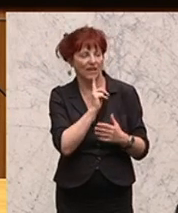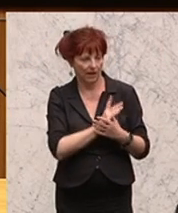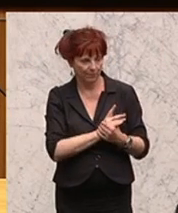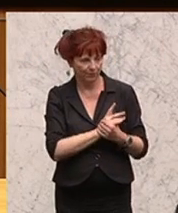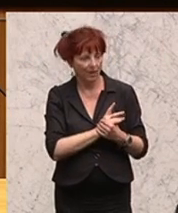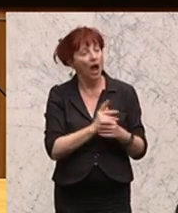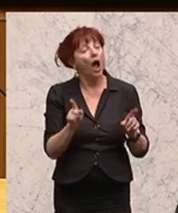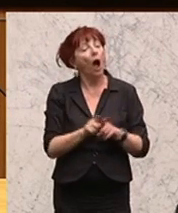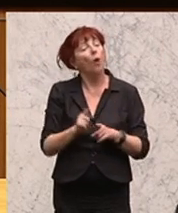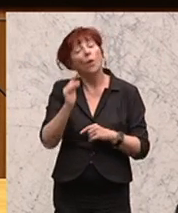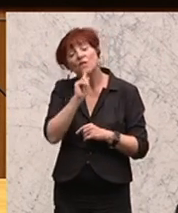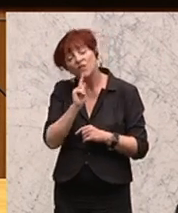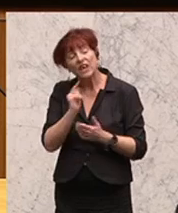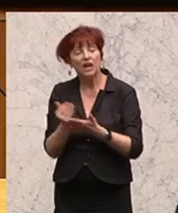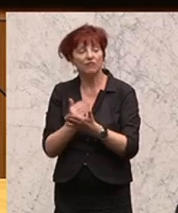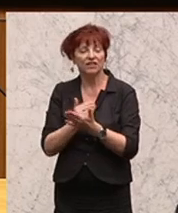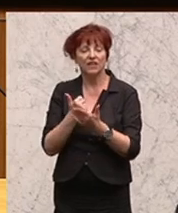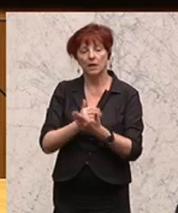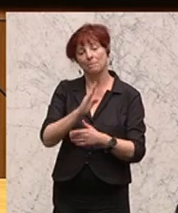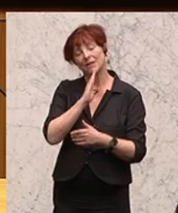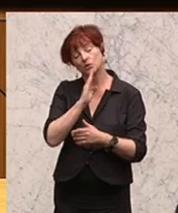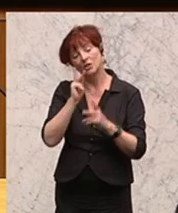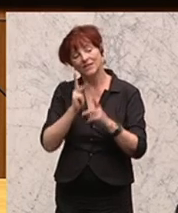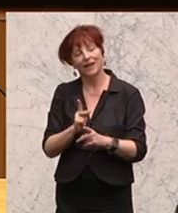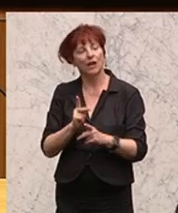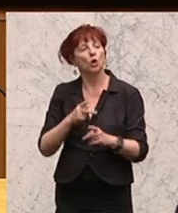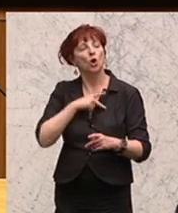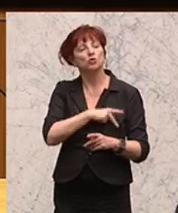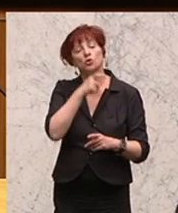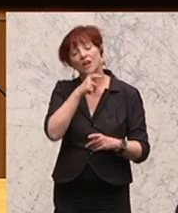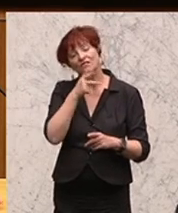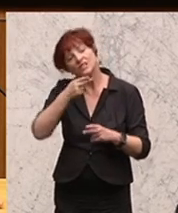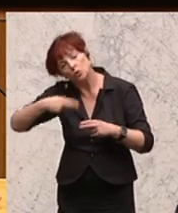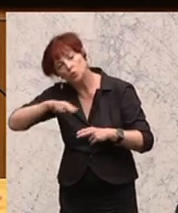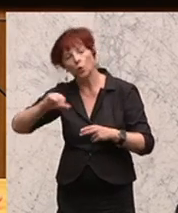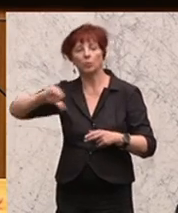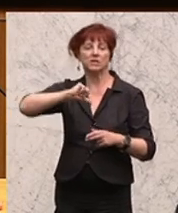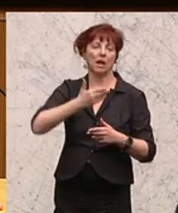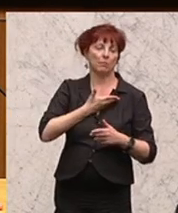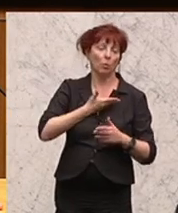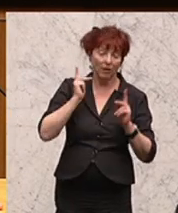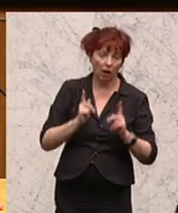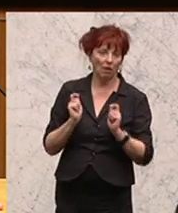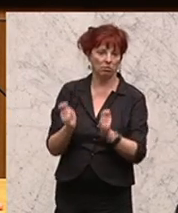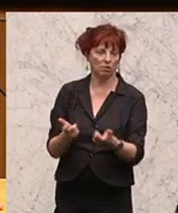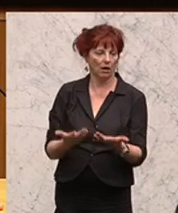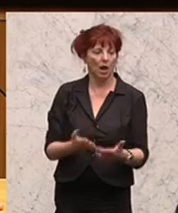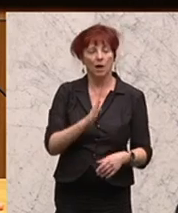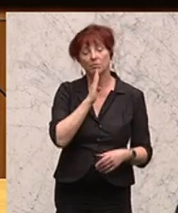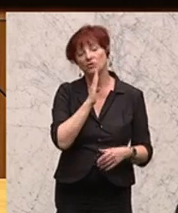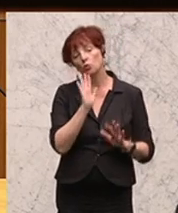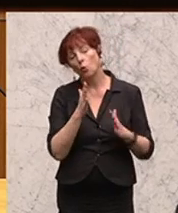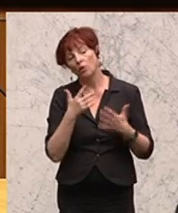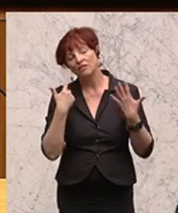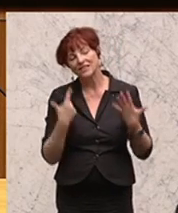auch für Geringverdiener und Pensionisten die Möglichkeit, die Rückerstattung der Sozialversicherung zu beantragen. Hier kommen allein den Pensionisten rund 70